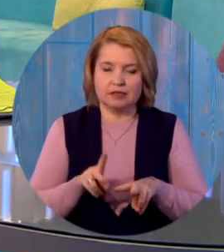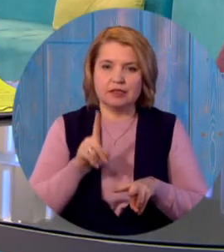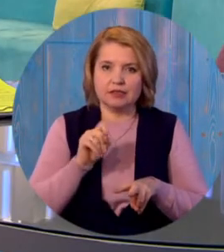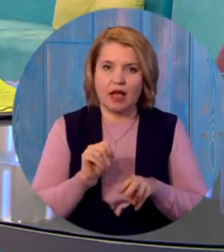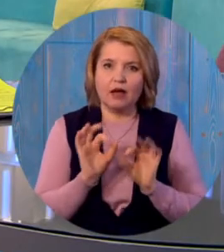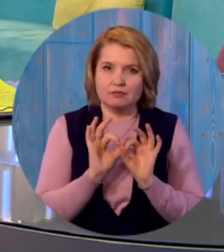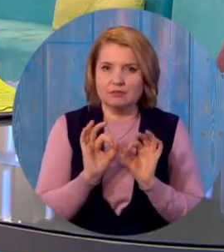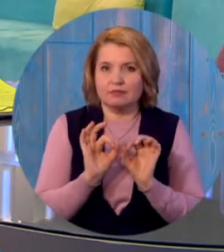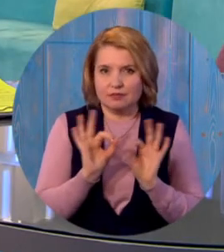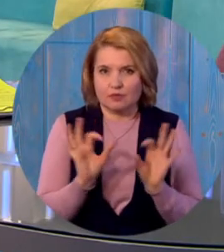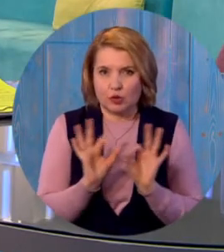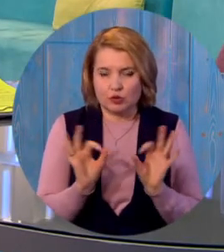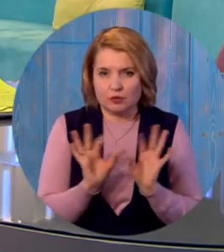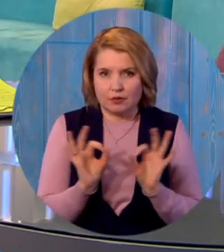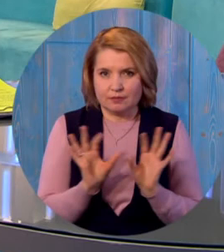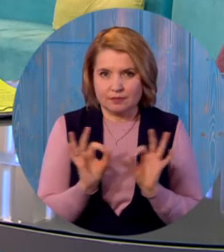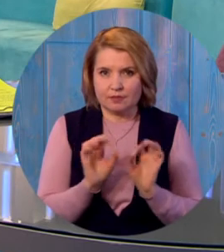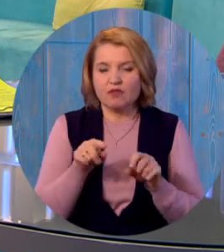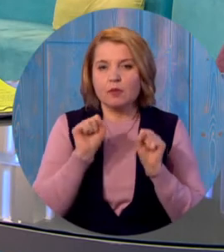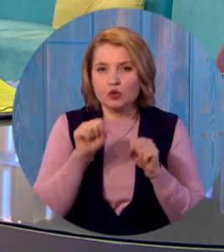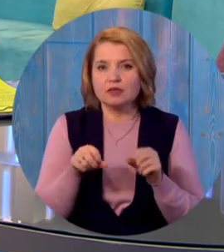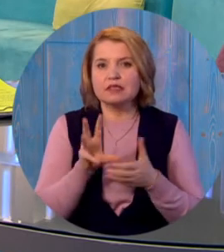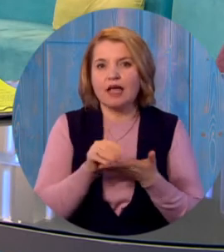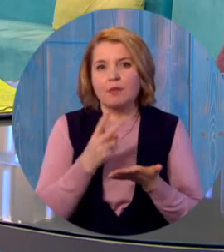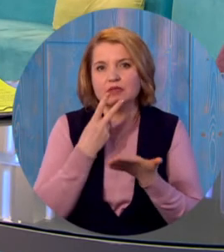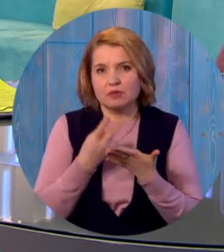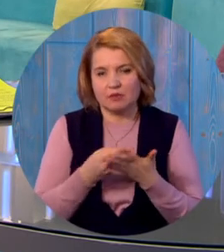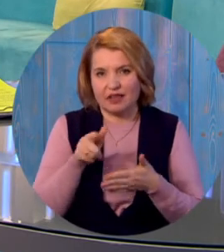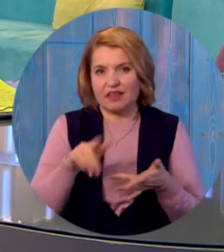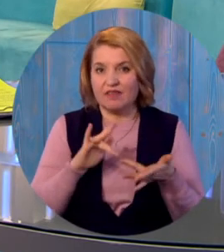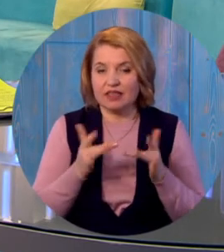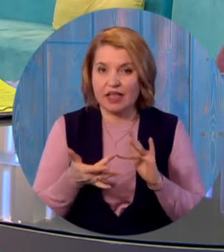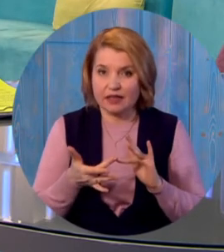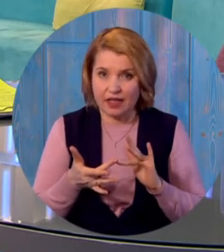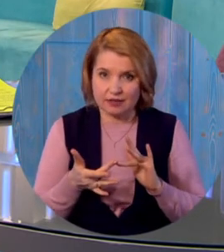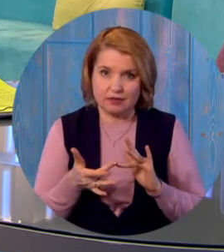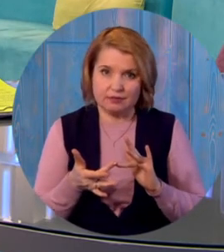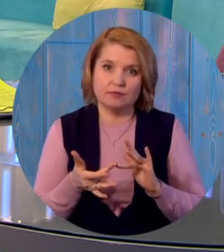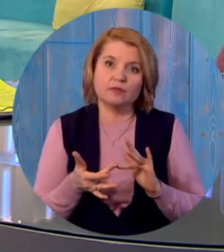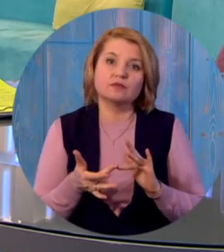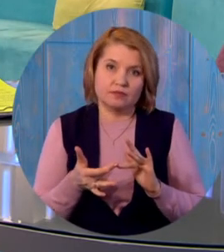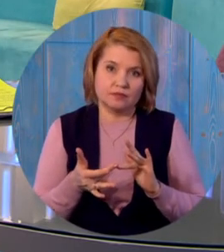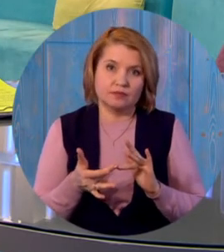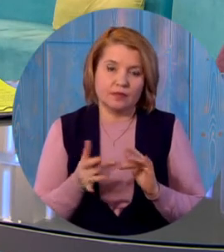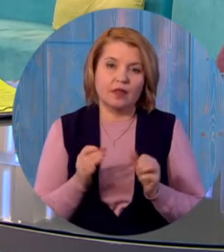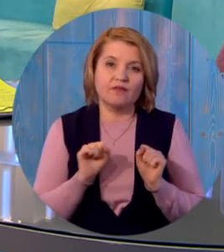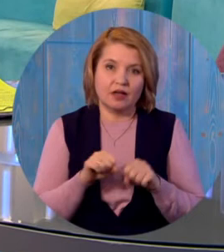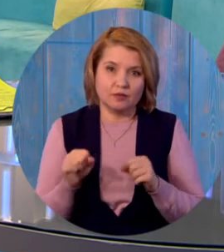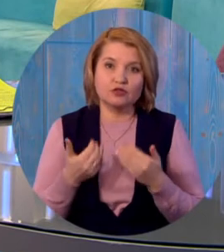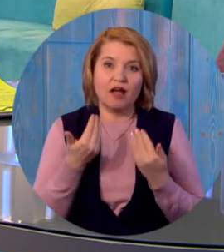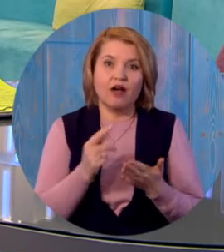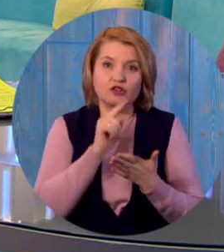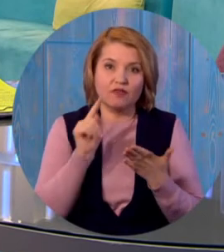Запись программы доступна на сайте телеканала topspb.tv в разделе «Полезная консультация». Пересмотрите, возможно, на ваш вопрос, который вы не